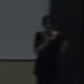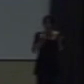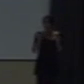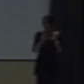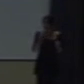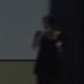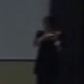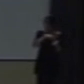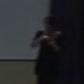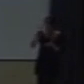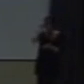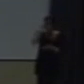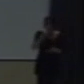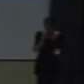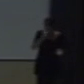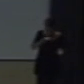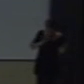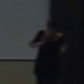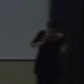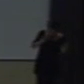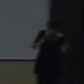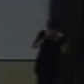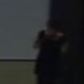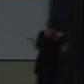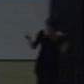ponents, afegir alguna cosa?